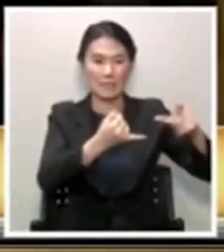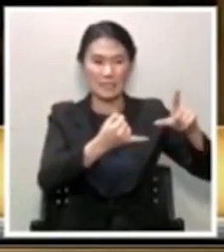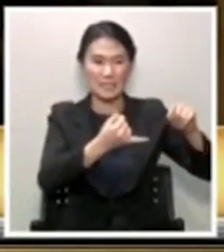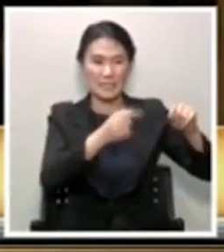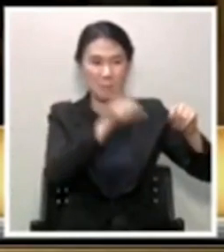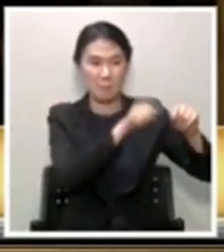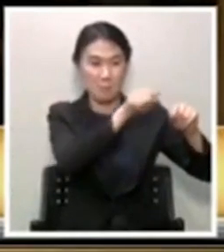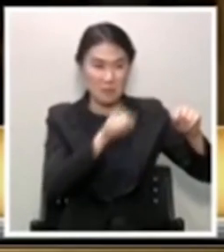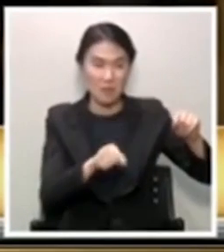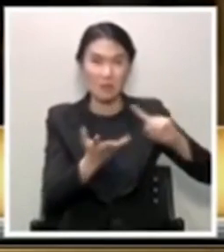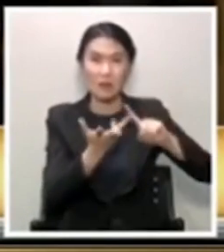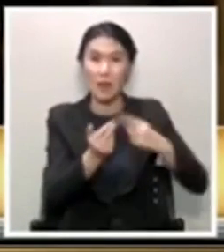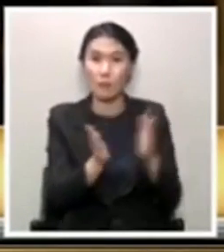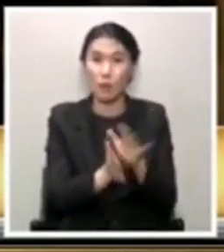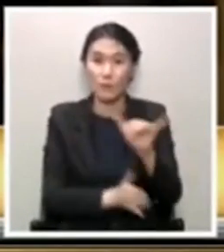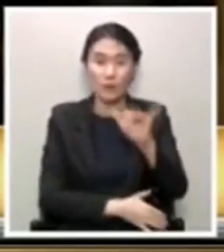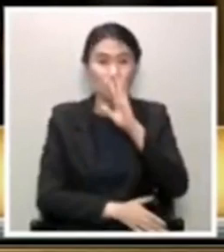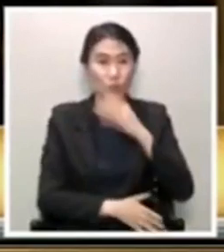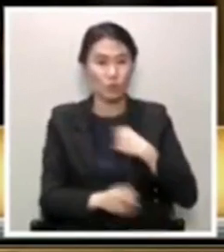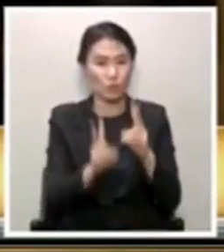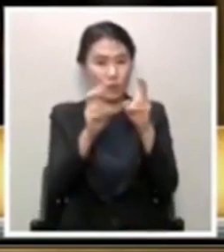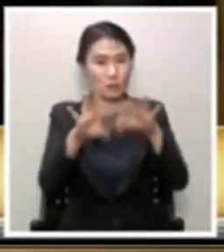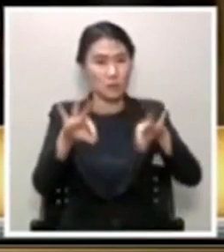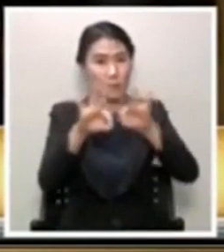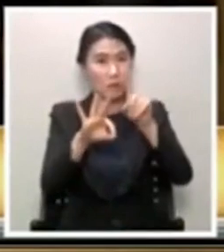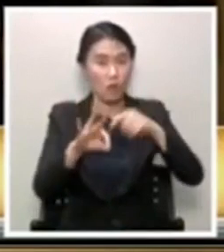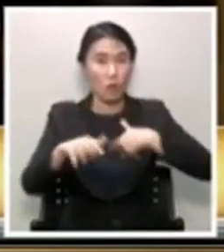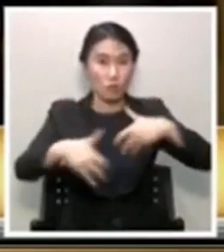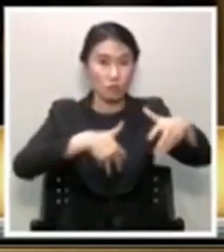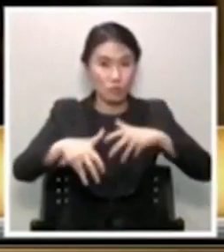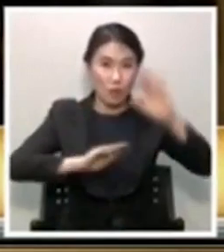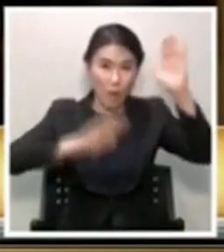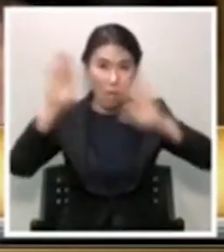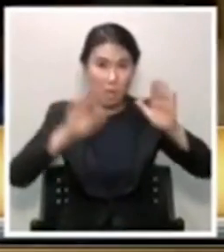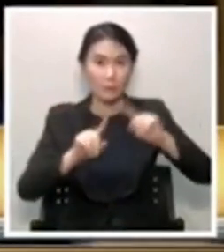นำซ้ำยังไม่นับอีกนะครับว่าถ้าแก้เรื่องสำคัญสำคัญต้องไปออกเสียงประชามติย